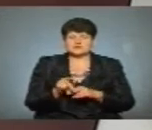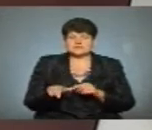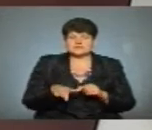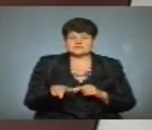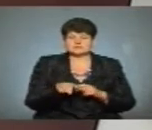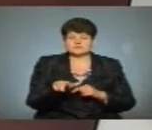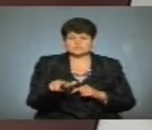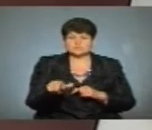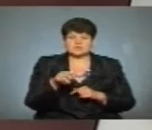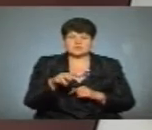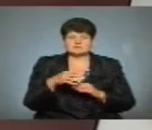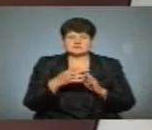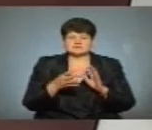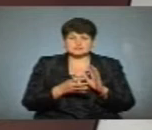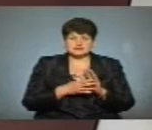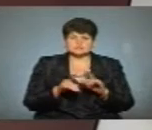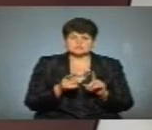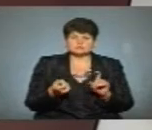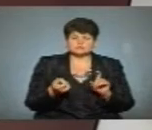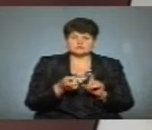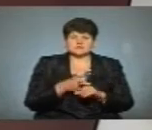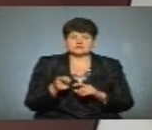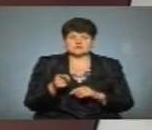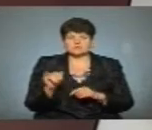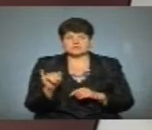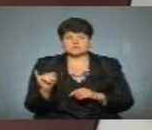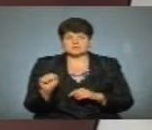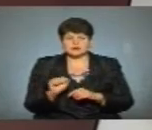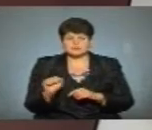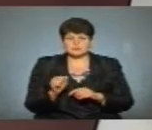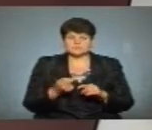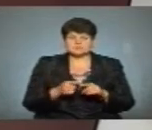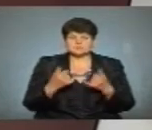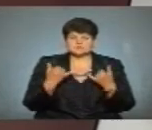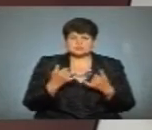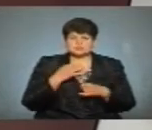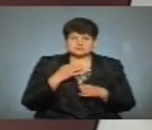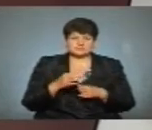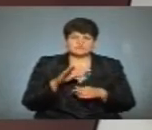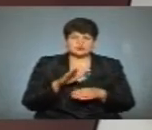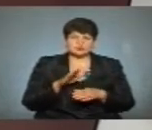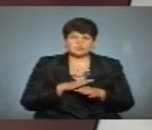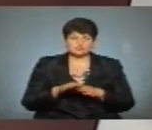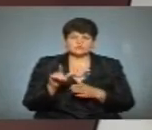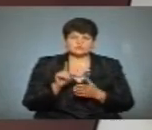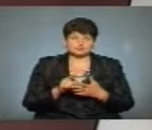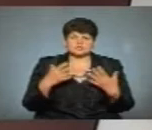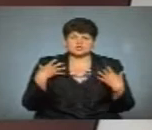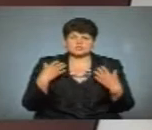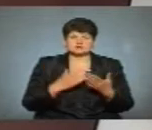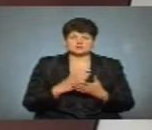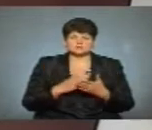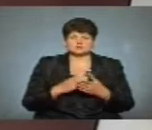ділянку дороги М-19, що сполучає Тернопіль і Теребовлю. Про це сьогодні повідомив виконувач обов'язків начальника служби автомобільних